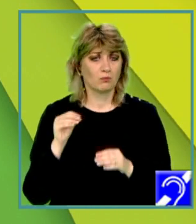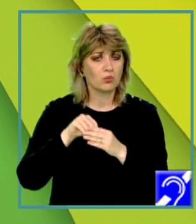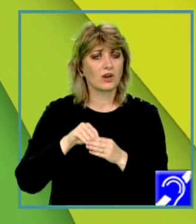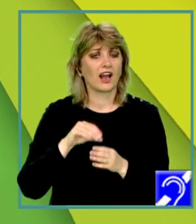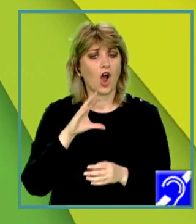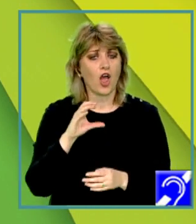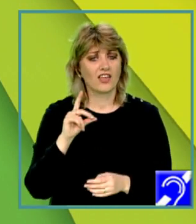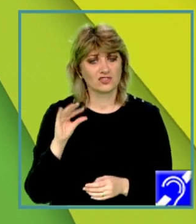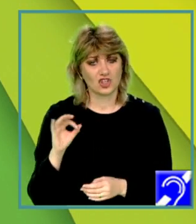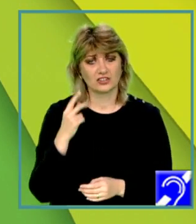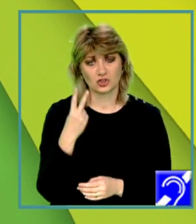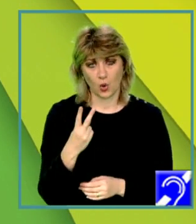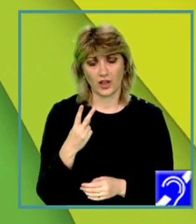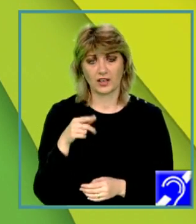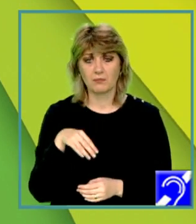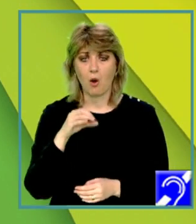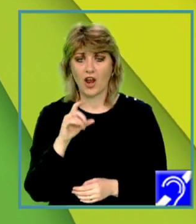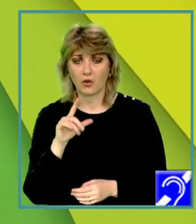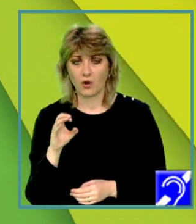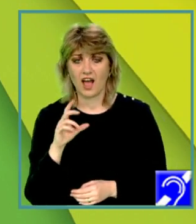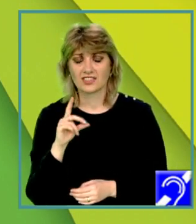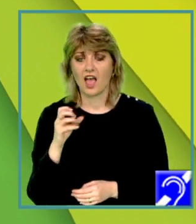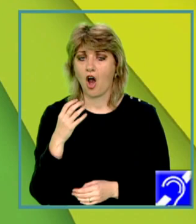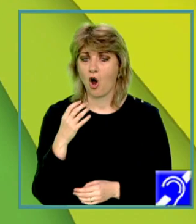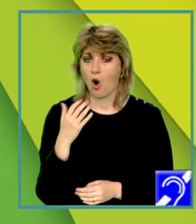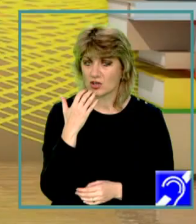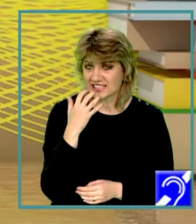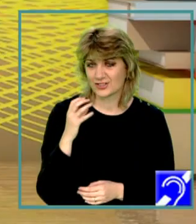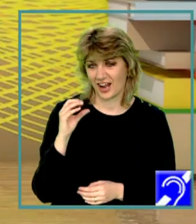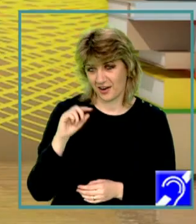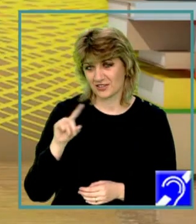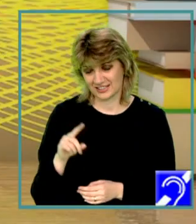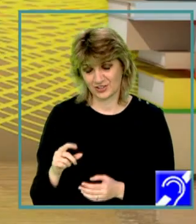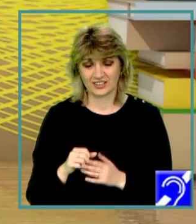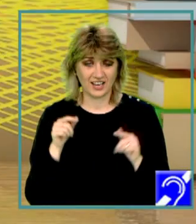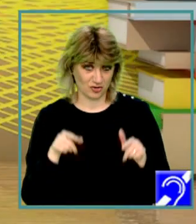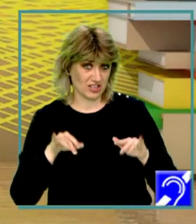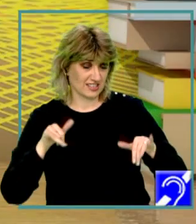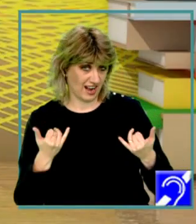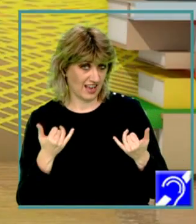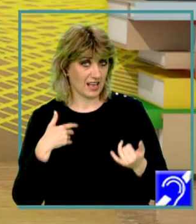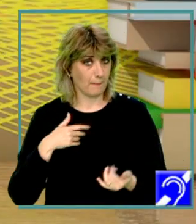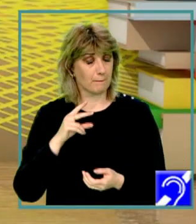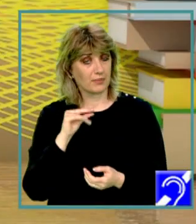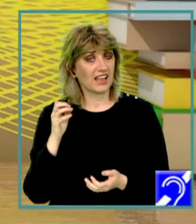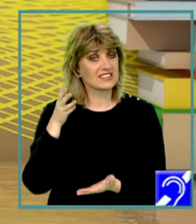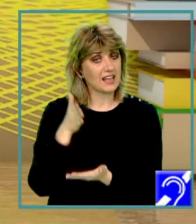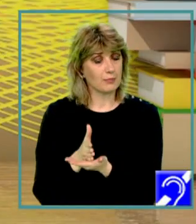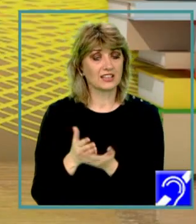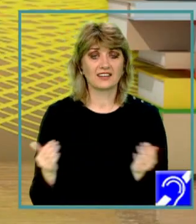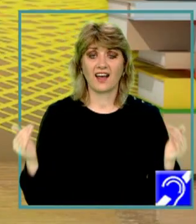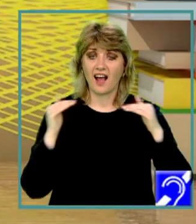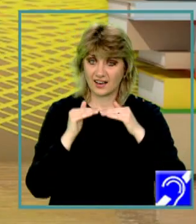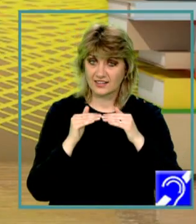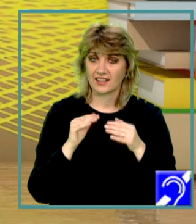coeficientului doi în molecula de oxigen în acest caz Mr abilit i gali tot ea